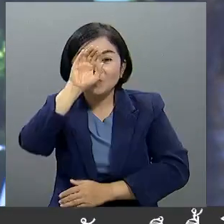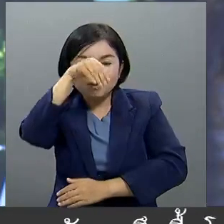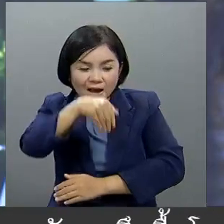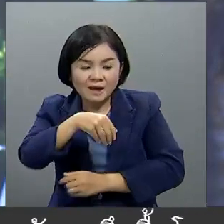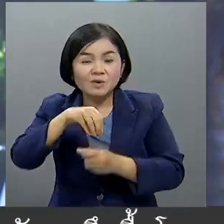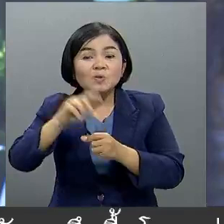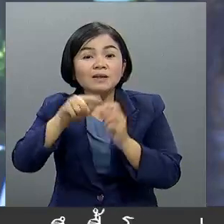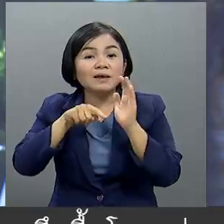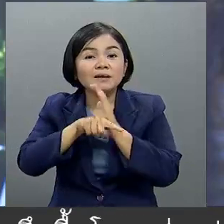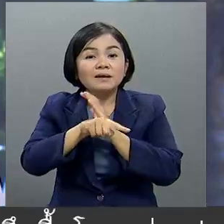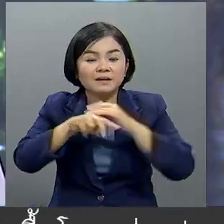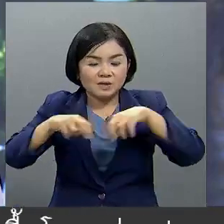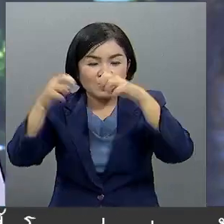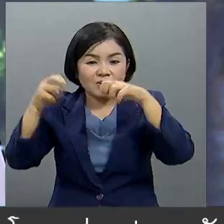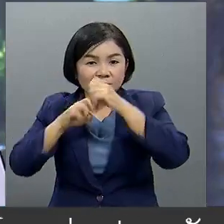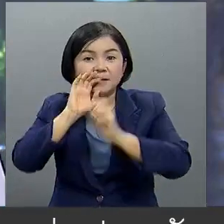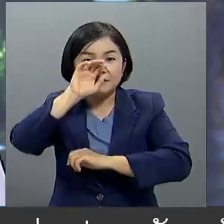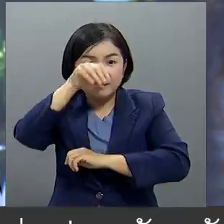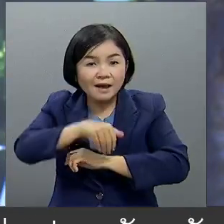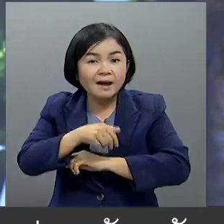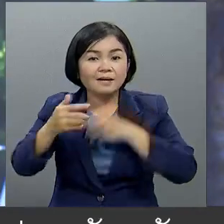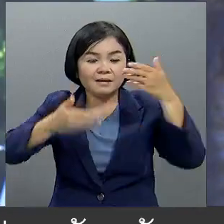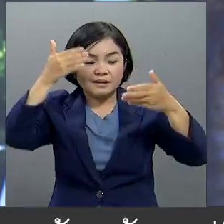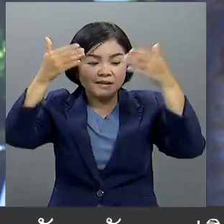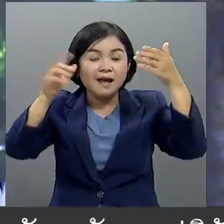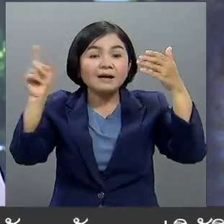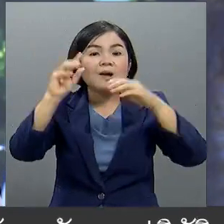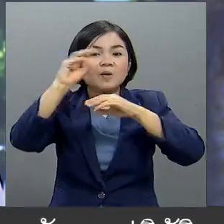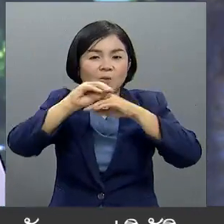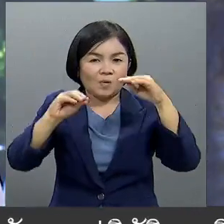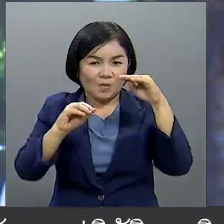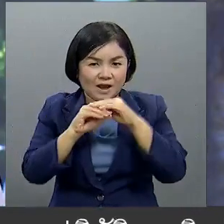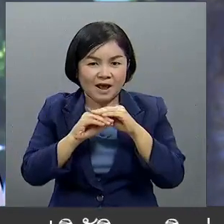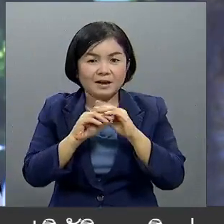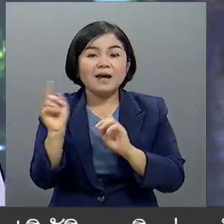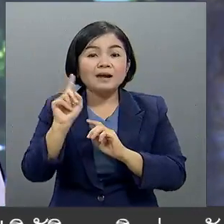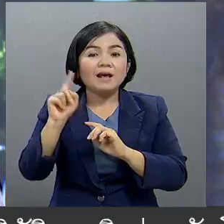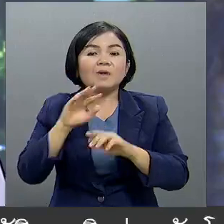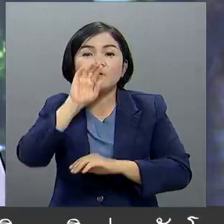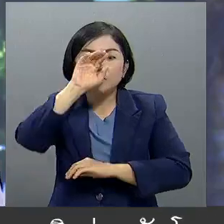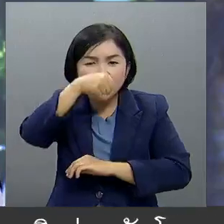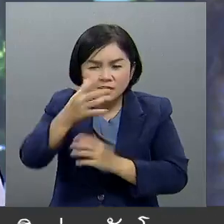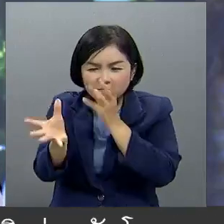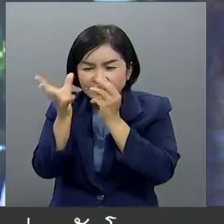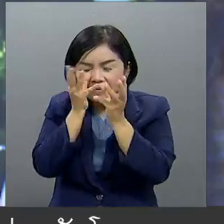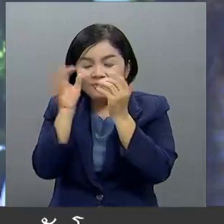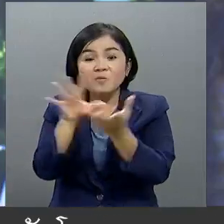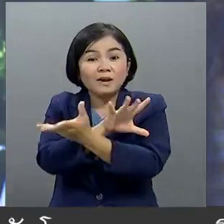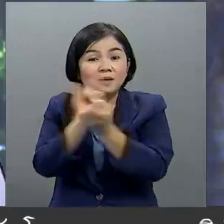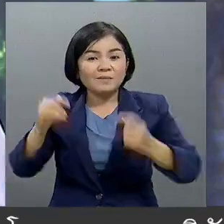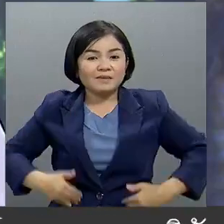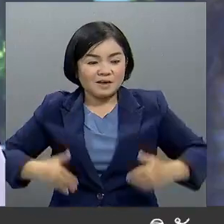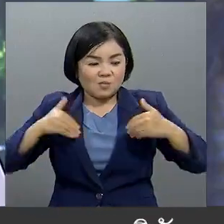ใหญ่เขามีนิทรรศการเป็นพิพิธภัณฑ์โครงการโลกของช้างเพื่อเป็นการศึกษาวัฒนธรรมและวิถีชีวิตของคนและช้าง